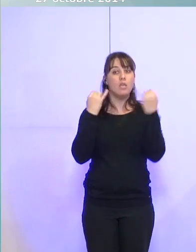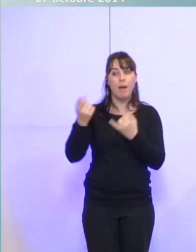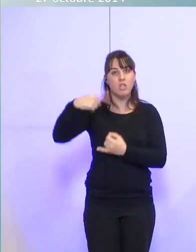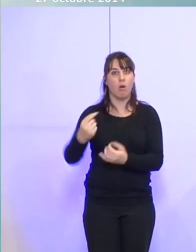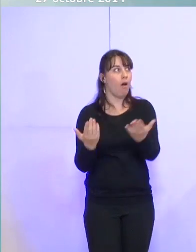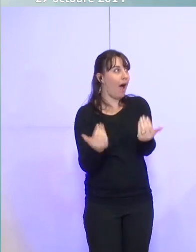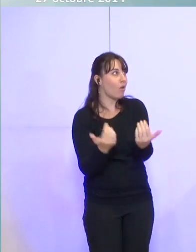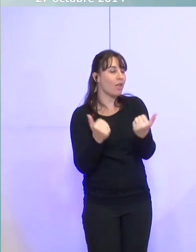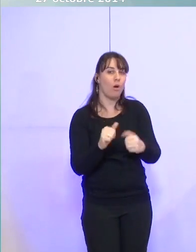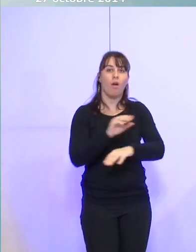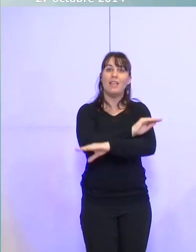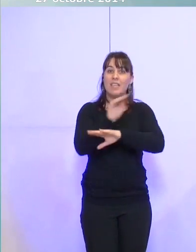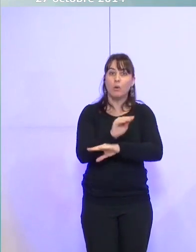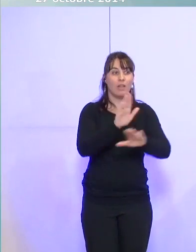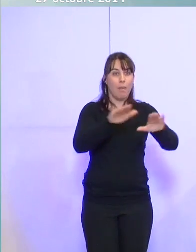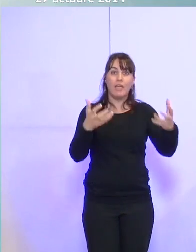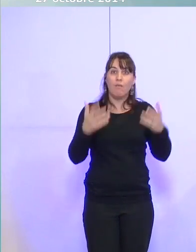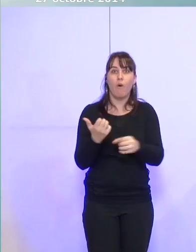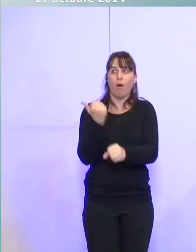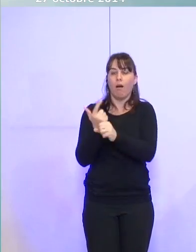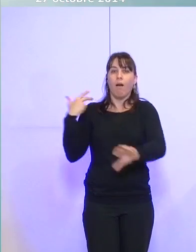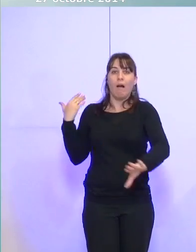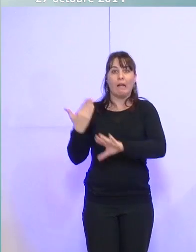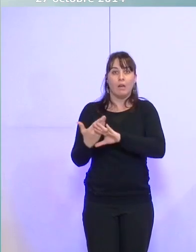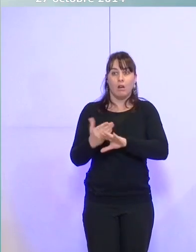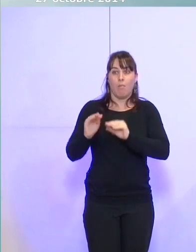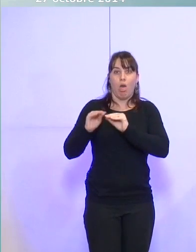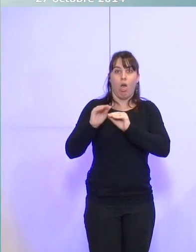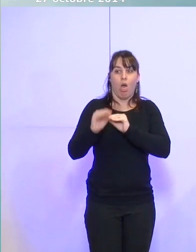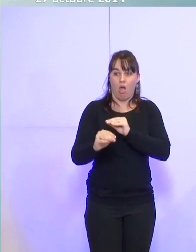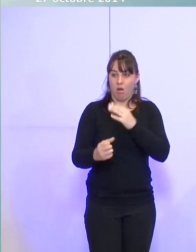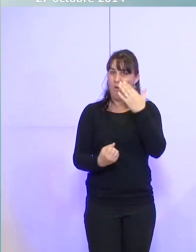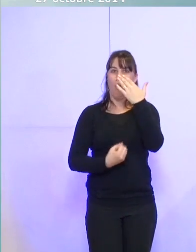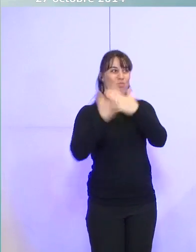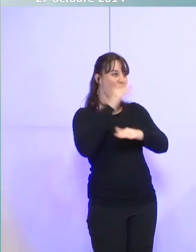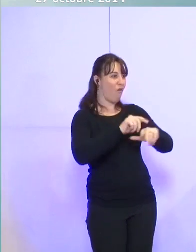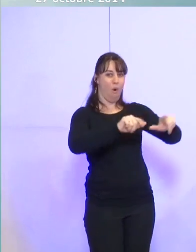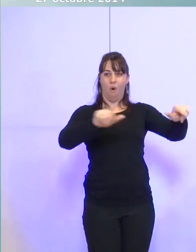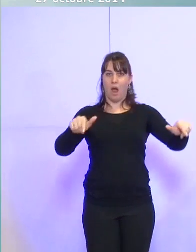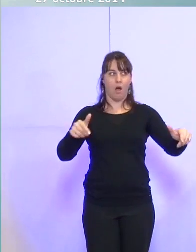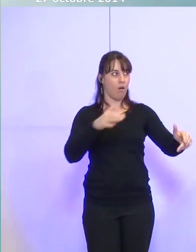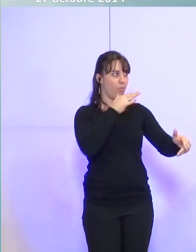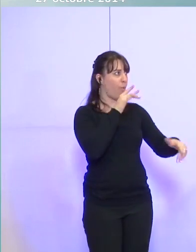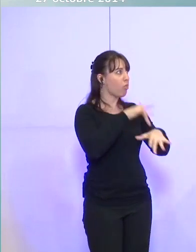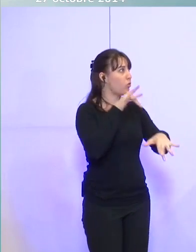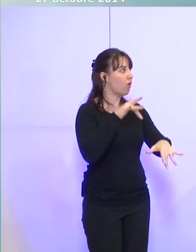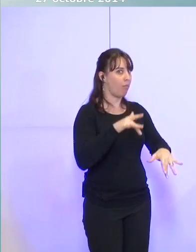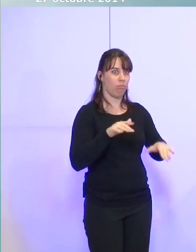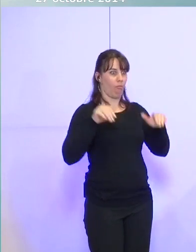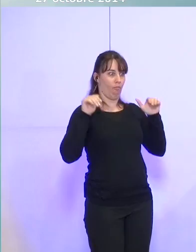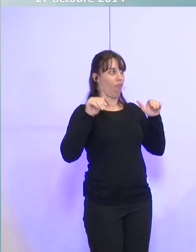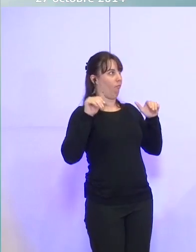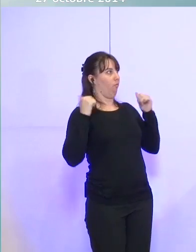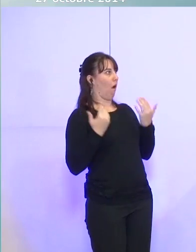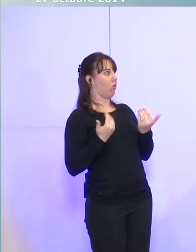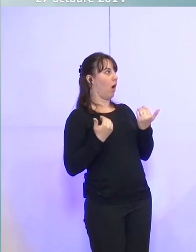d'un parking sécurisé depuis plusieurs années, se seraient retrouvés avec cet équipement flambant neuf sous leur nez sans même pouvoir l'utiliser? Pour